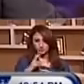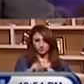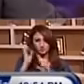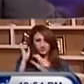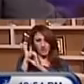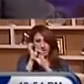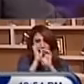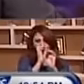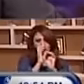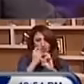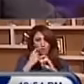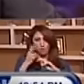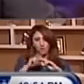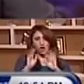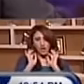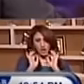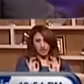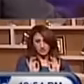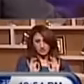هم ليه كده؟ جايز عشان هم